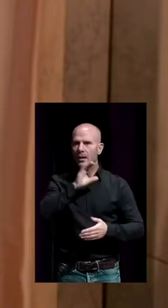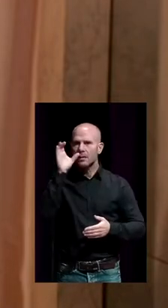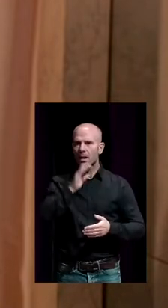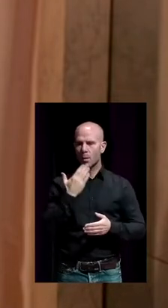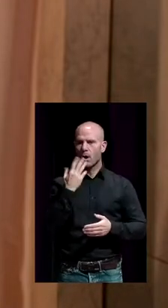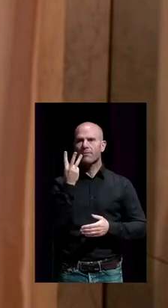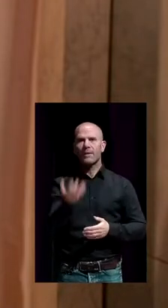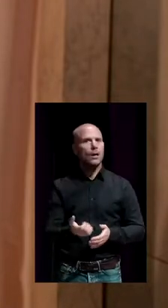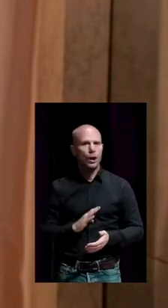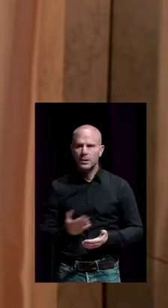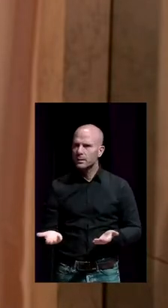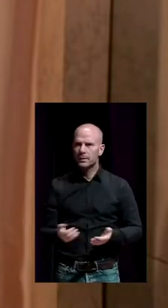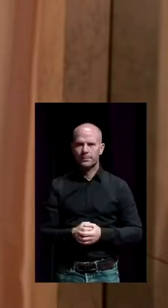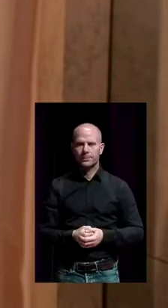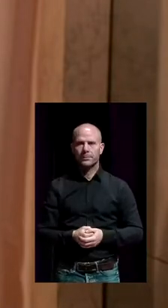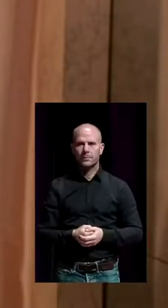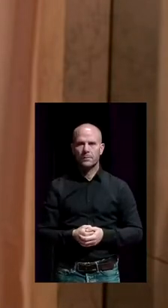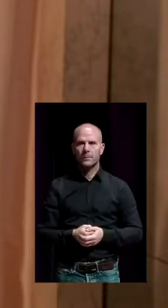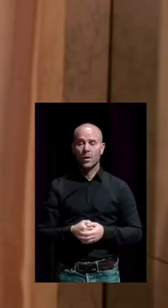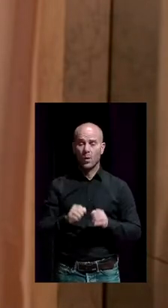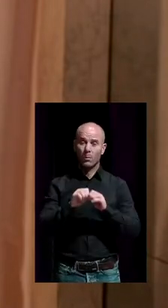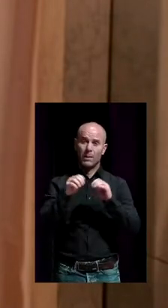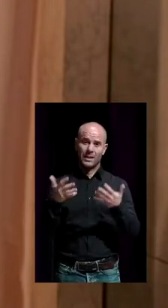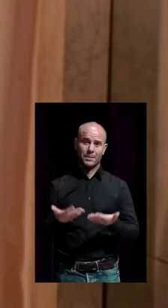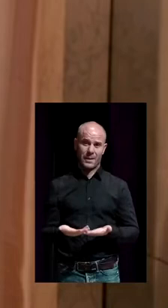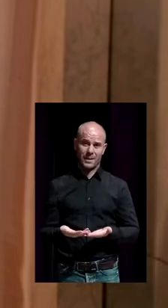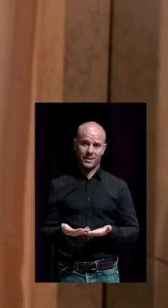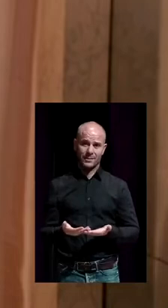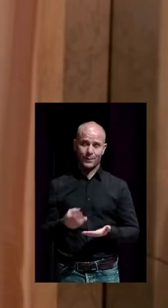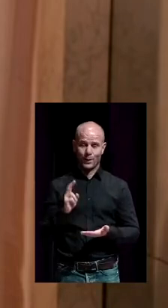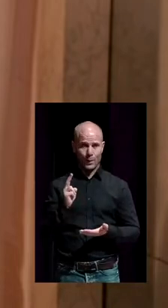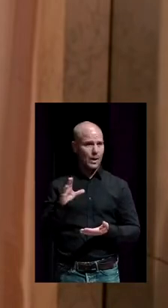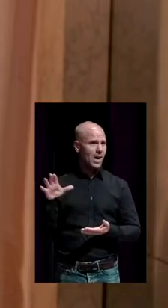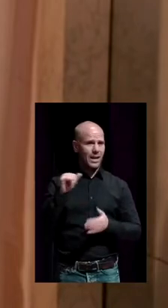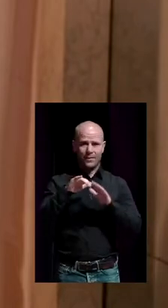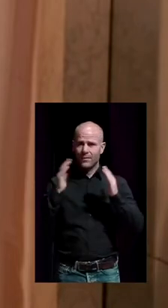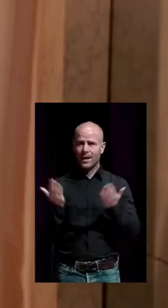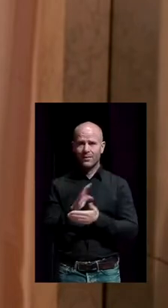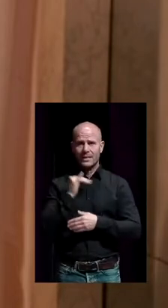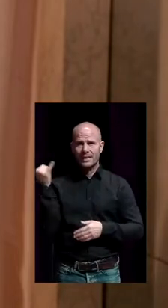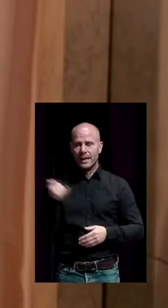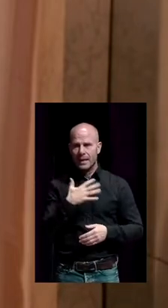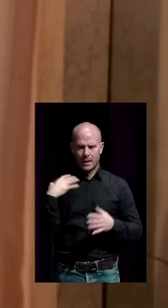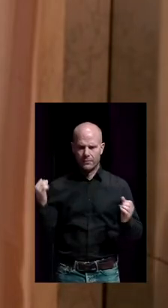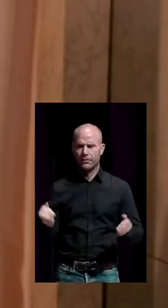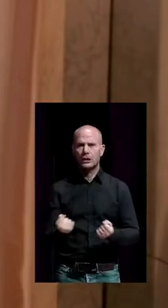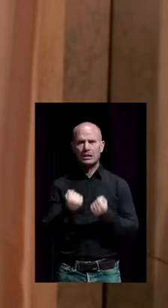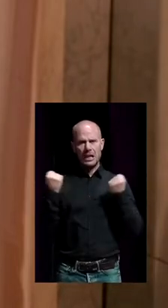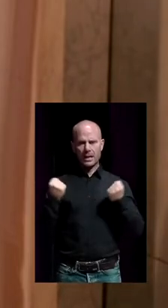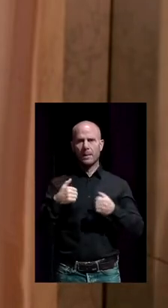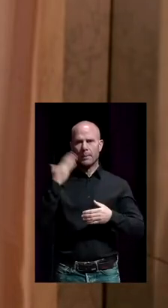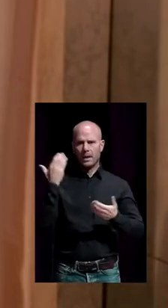toaletter. Och den pandemi som världen nu befinner sig i förstärker ännu